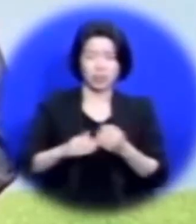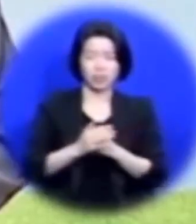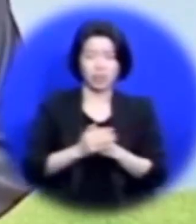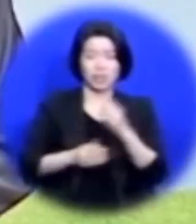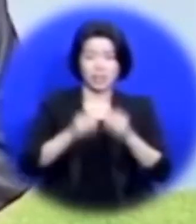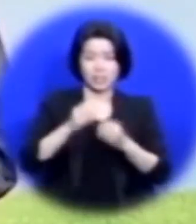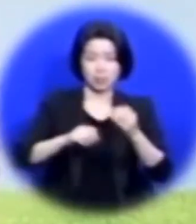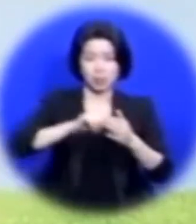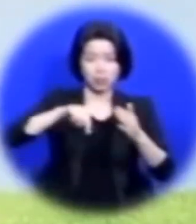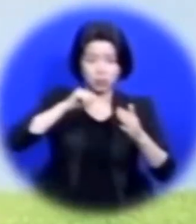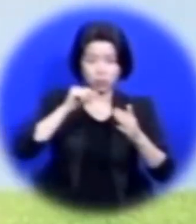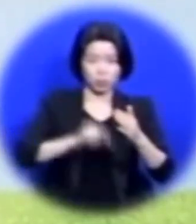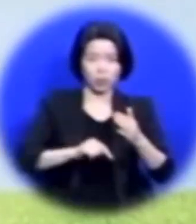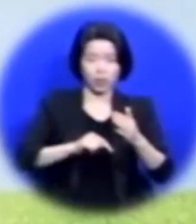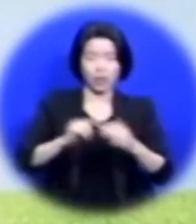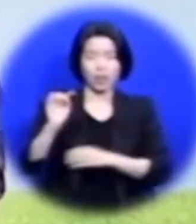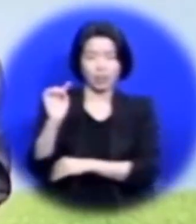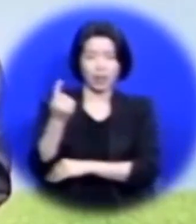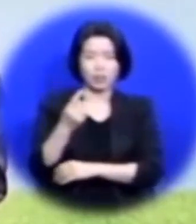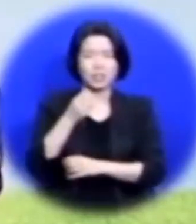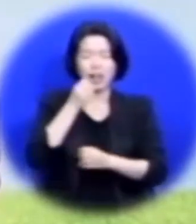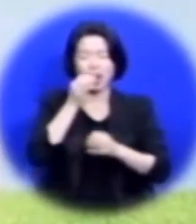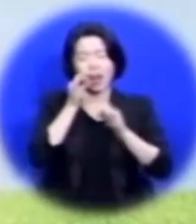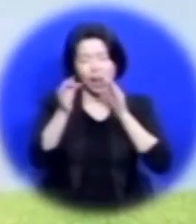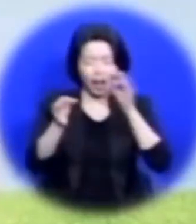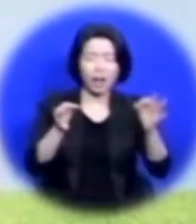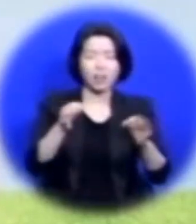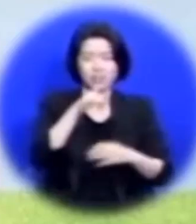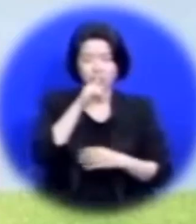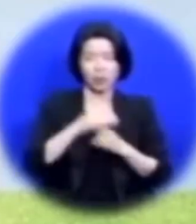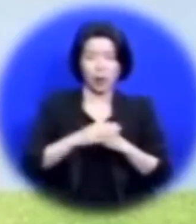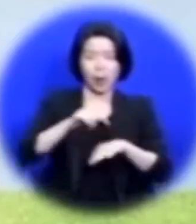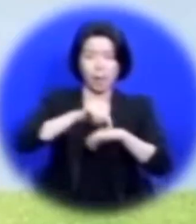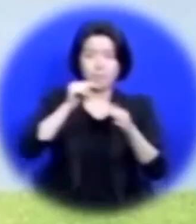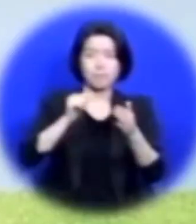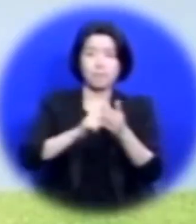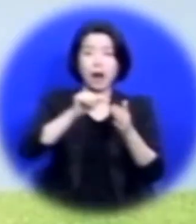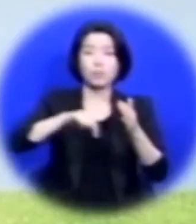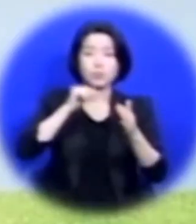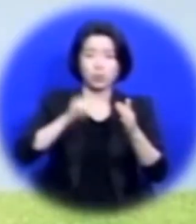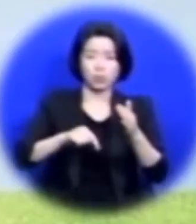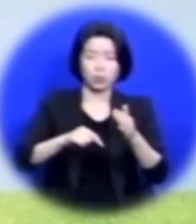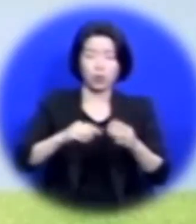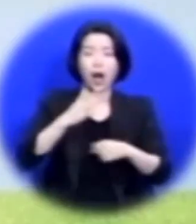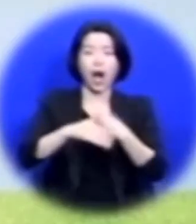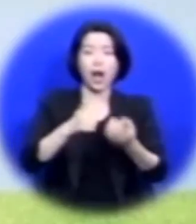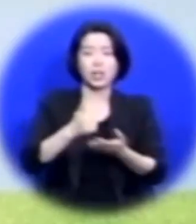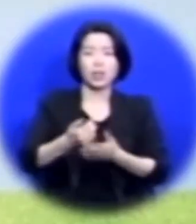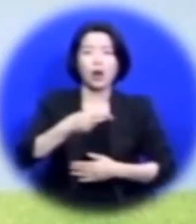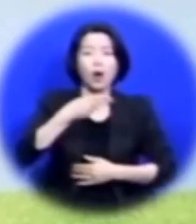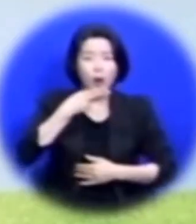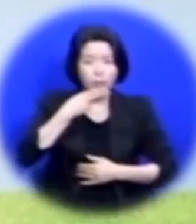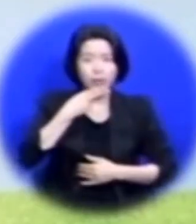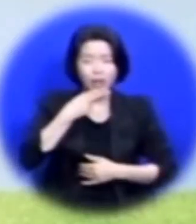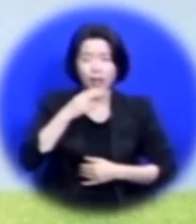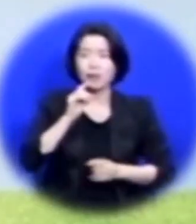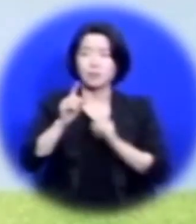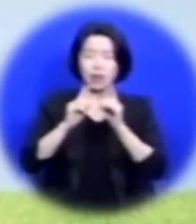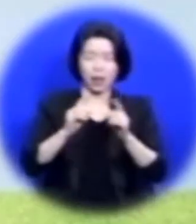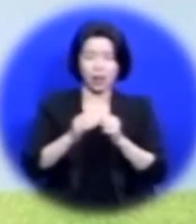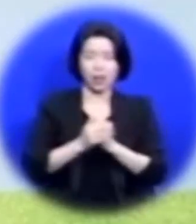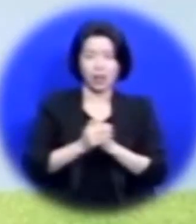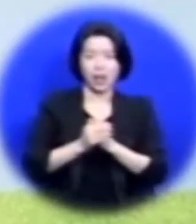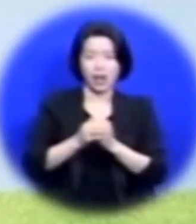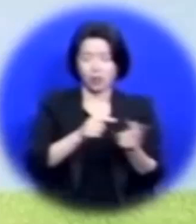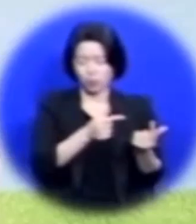시편 소개 에 다윗이 탄식하며 이다 마음속으로 하나님이 없다 하는구나 한결같이